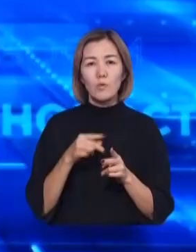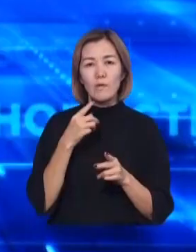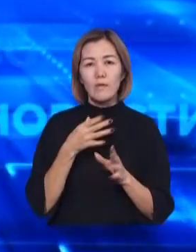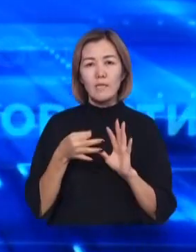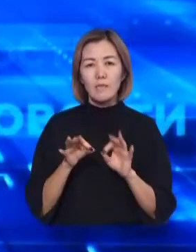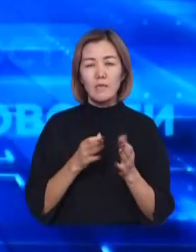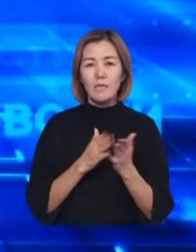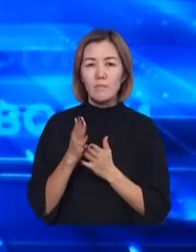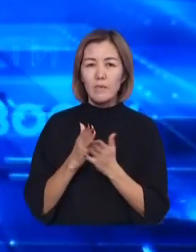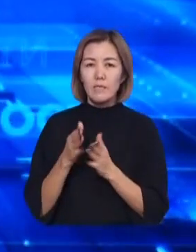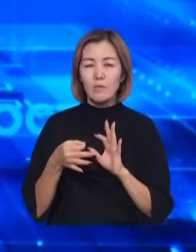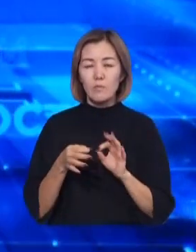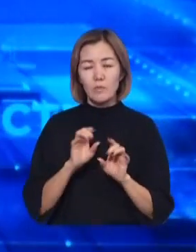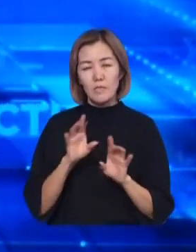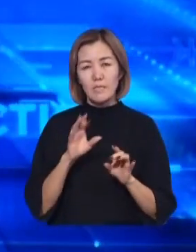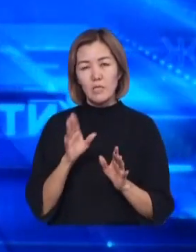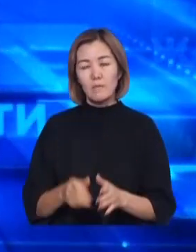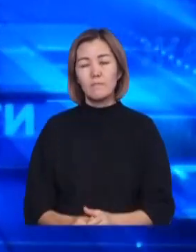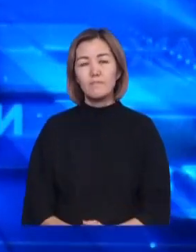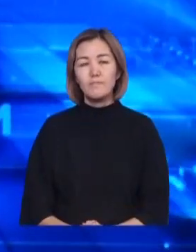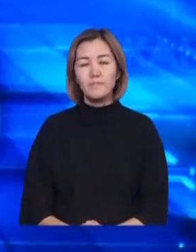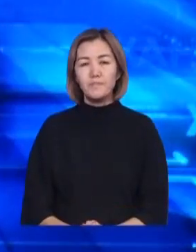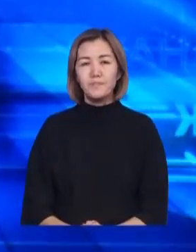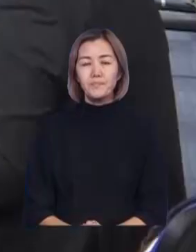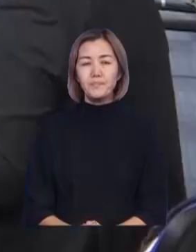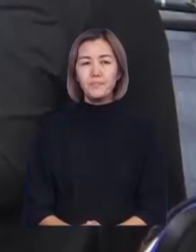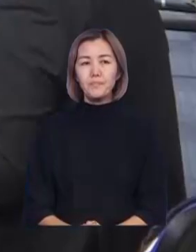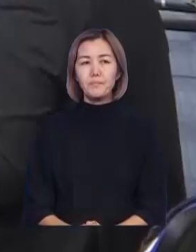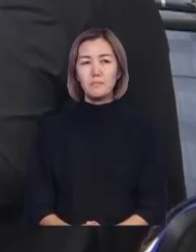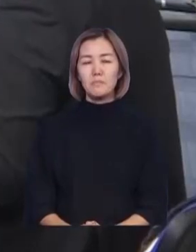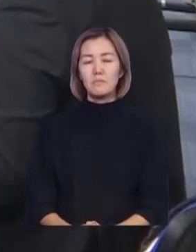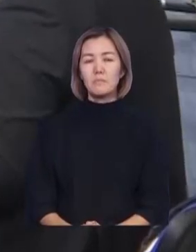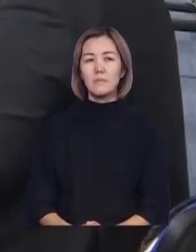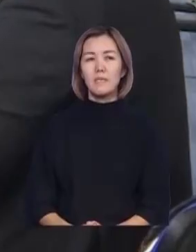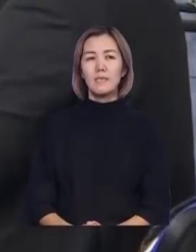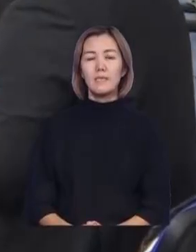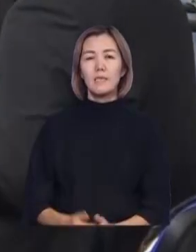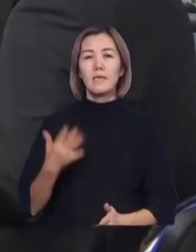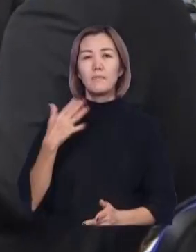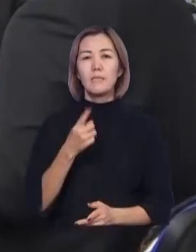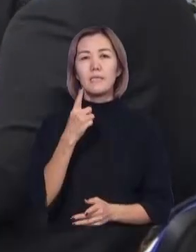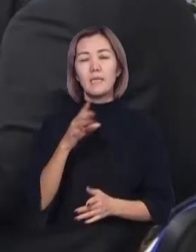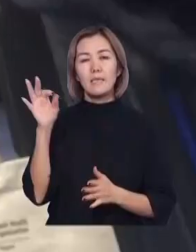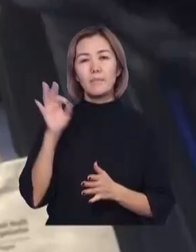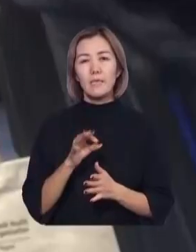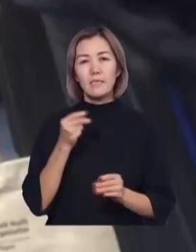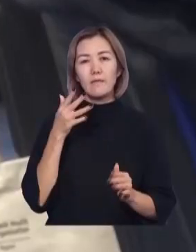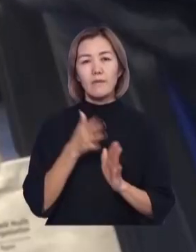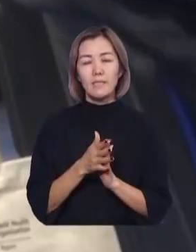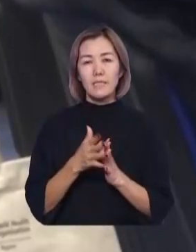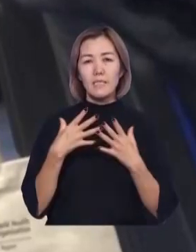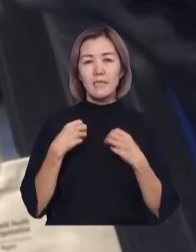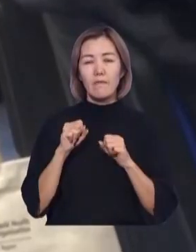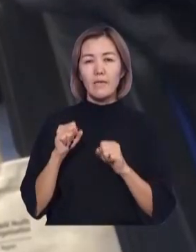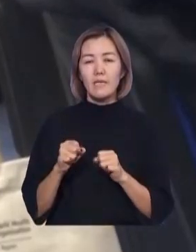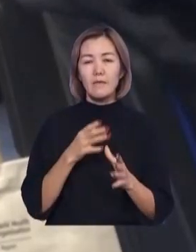этом отраслевые эксперты узнаем в следующем сюжете 51% расходов на здравоохранение в